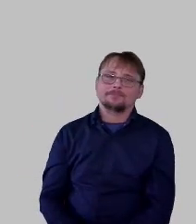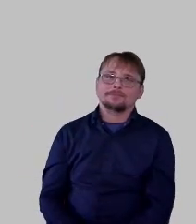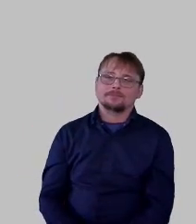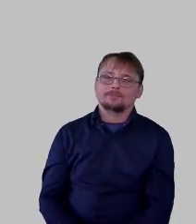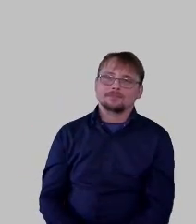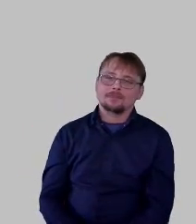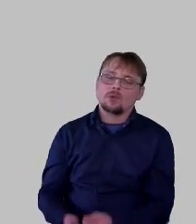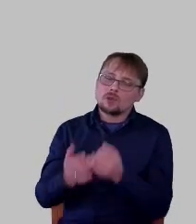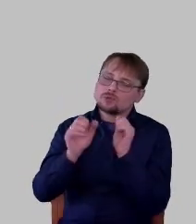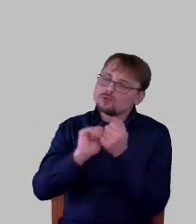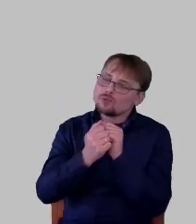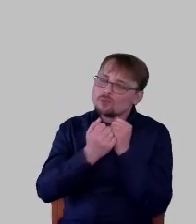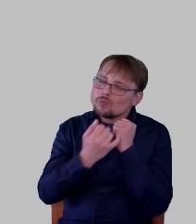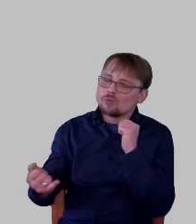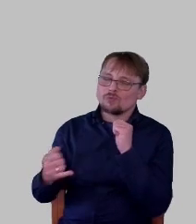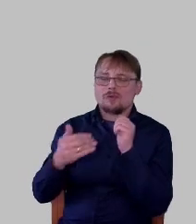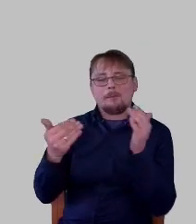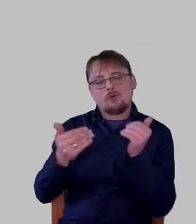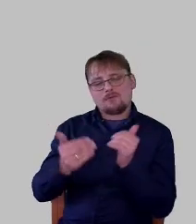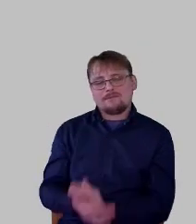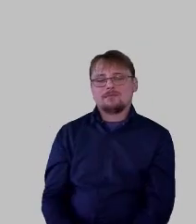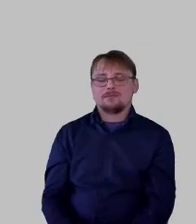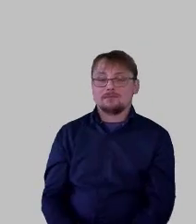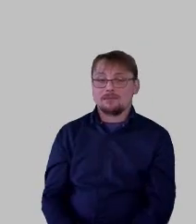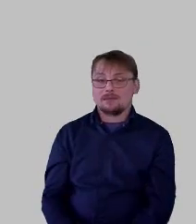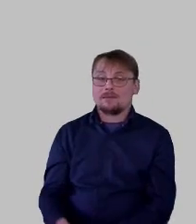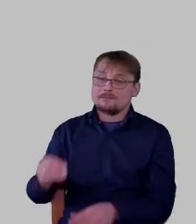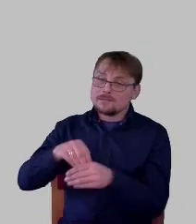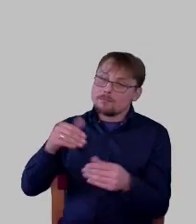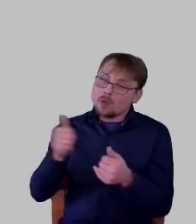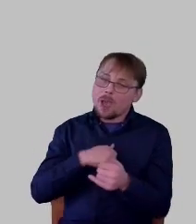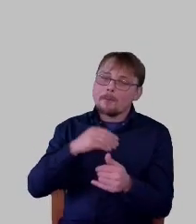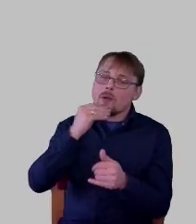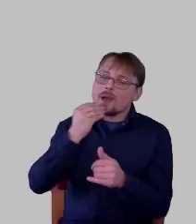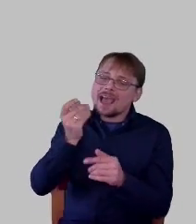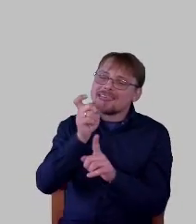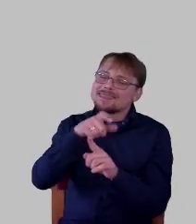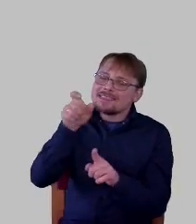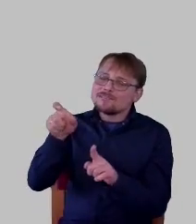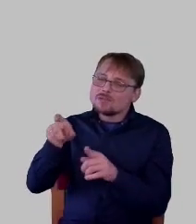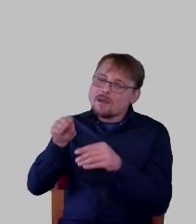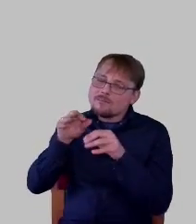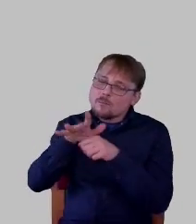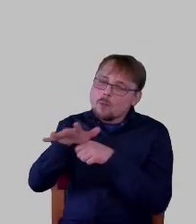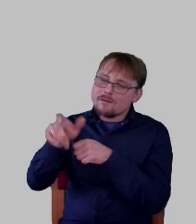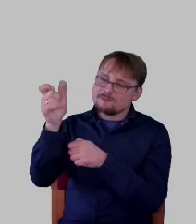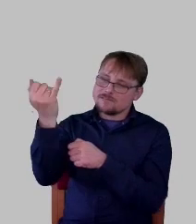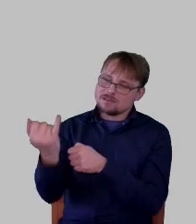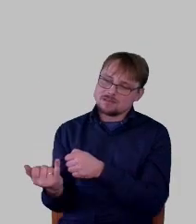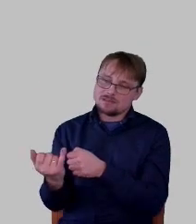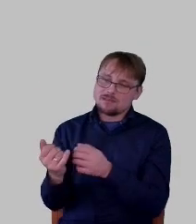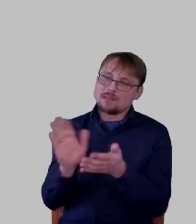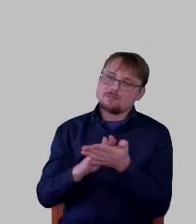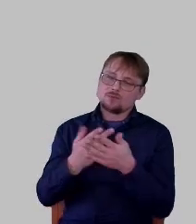na te możliwości związane z indywidualizowaniem oddziaływań wobec dziecka. Po pierwsze,